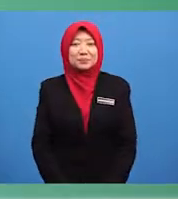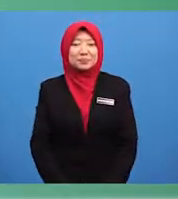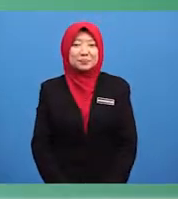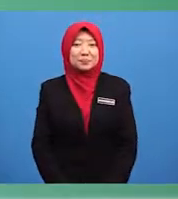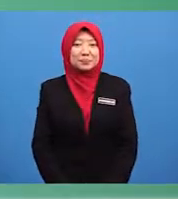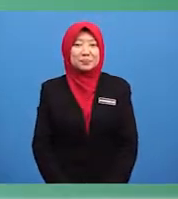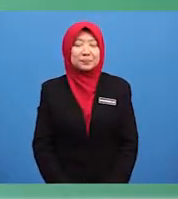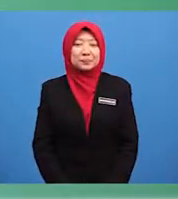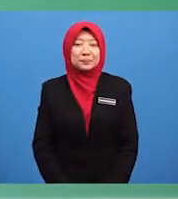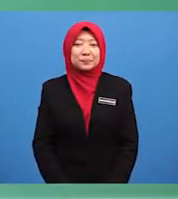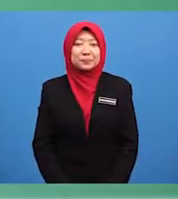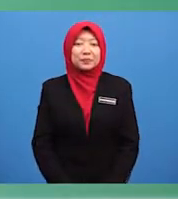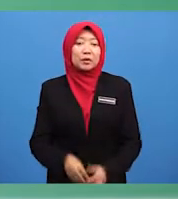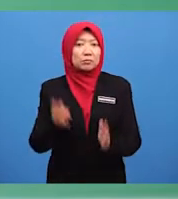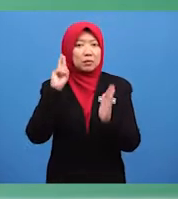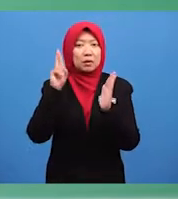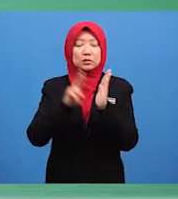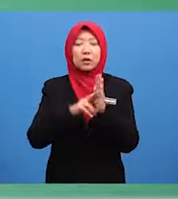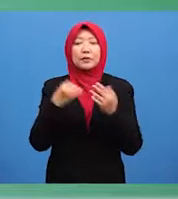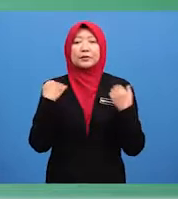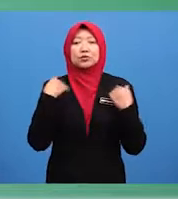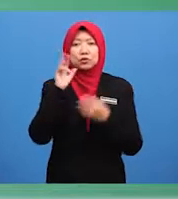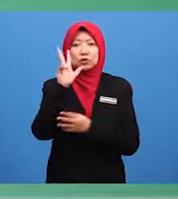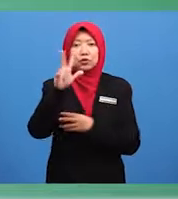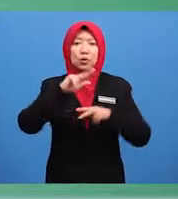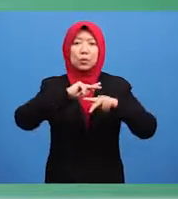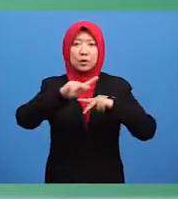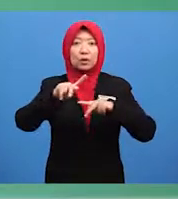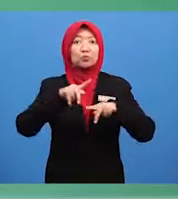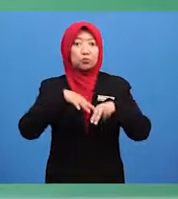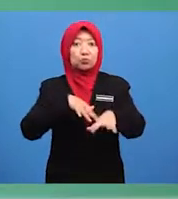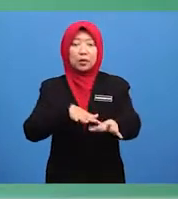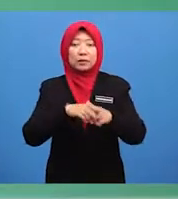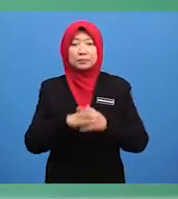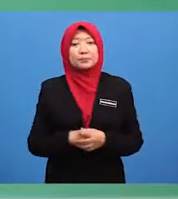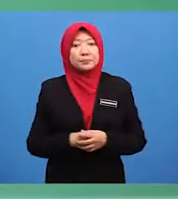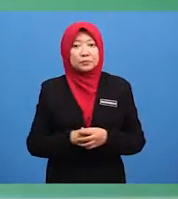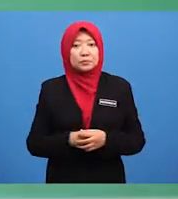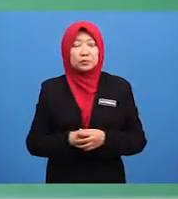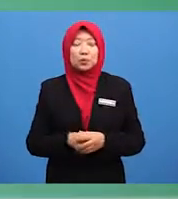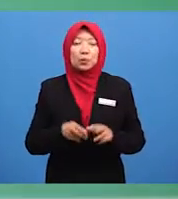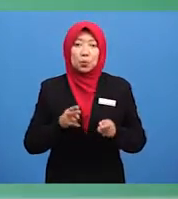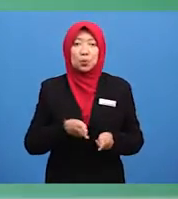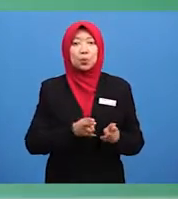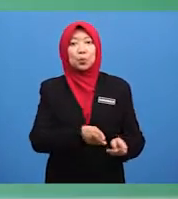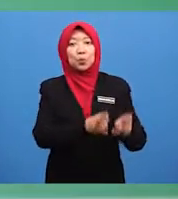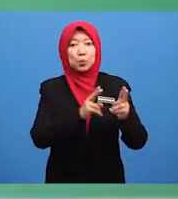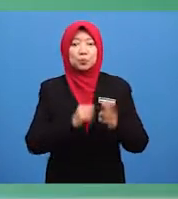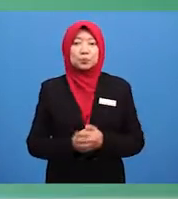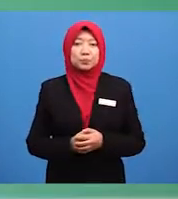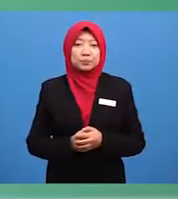Berdasarkan rajah, terdapat tiga peringkat sungai, iaitu hulu sungai, iaitu peringkat